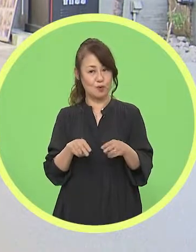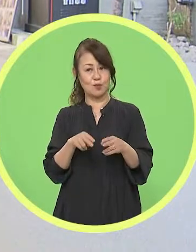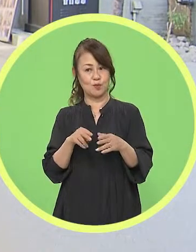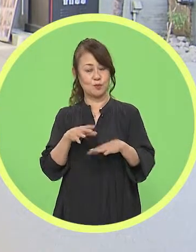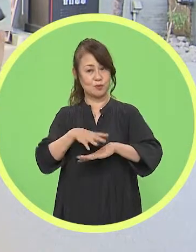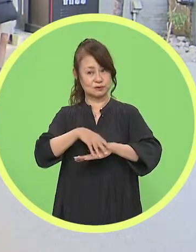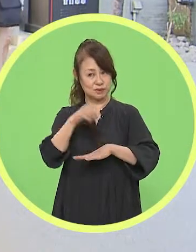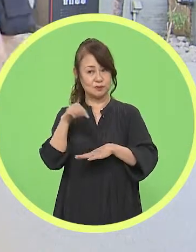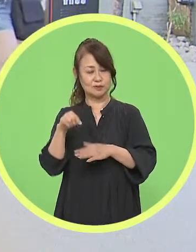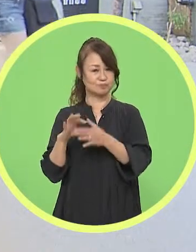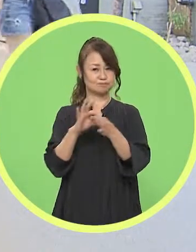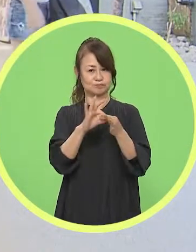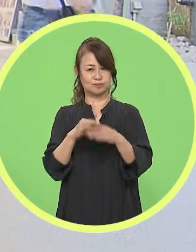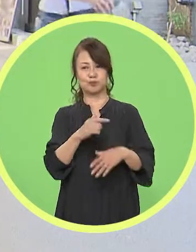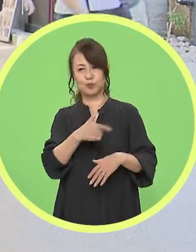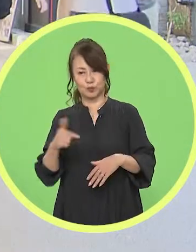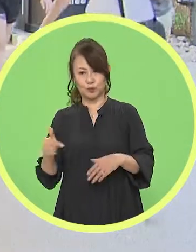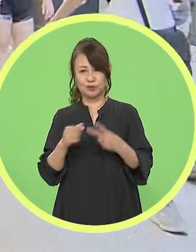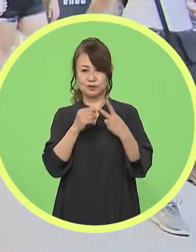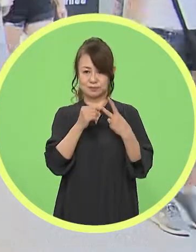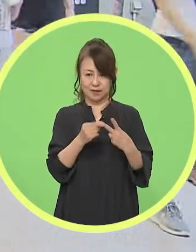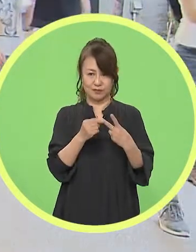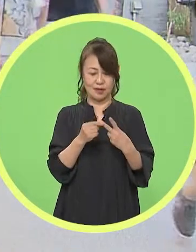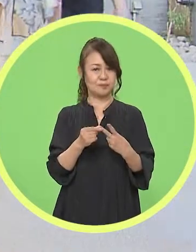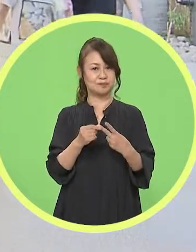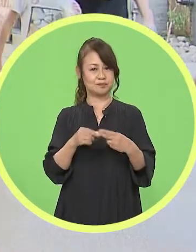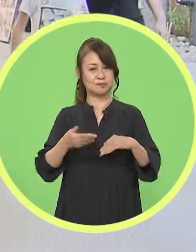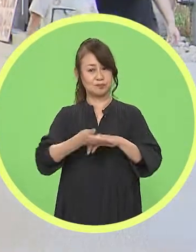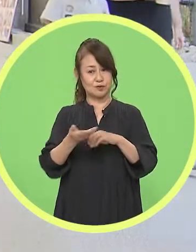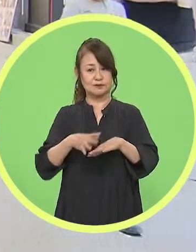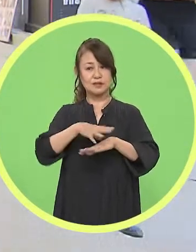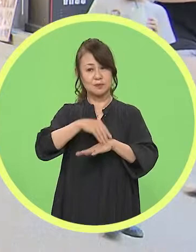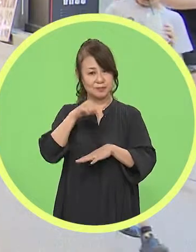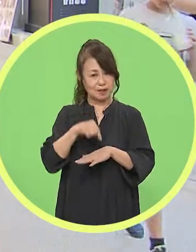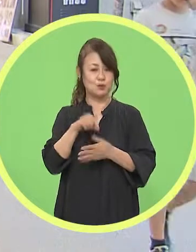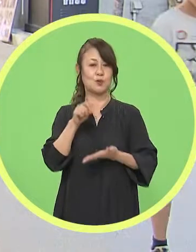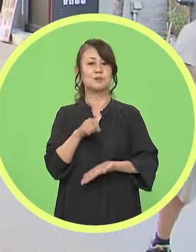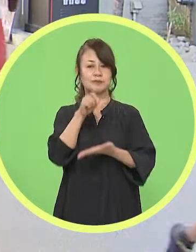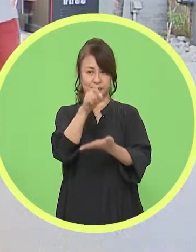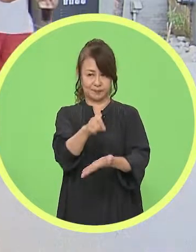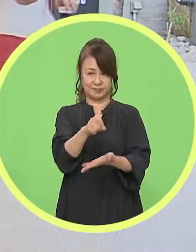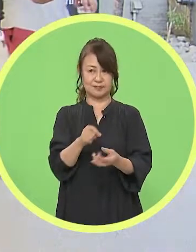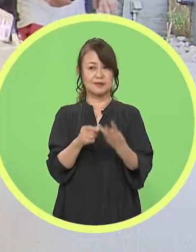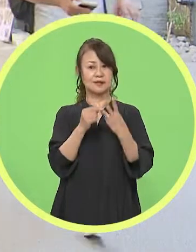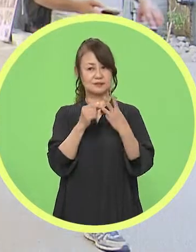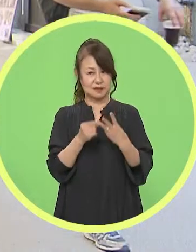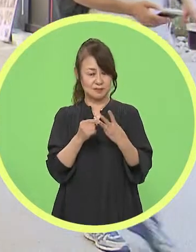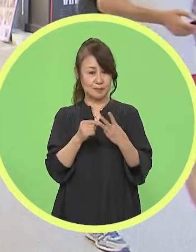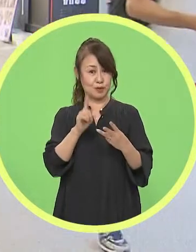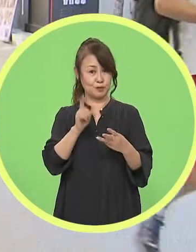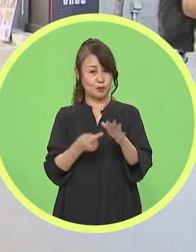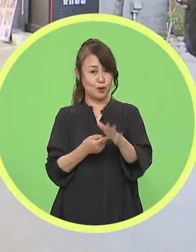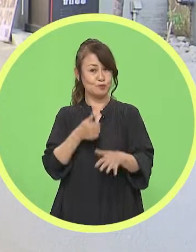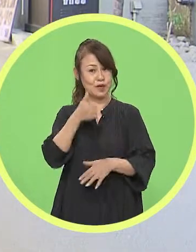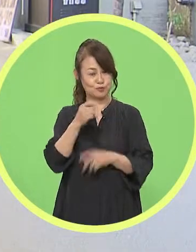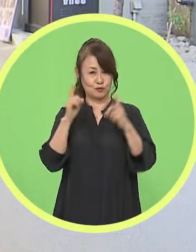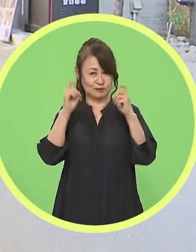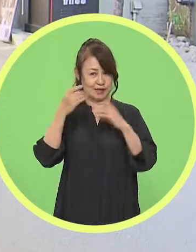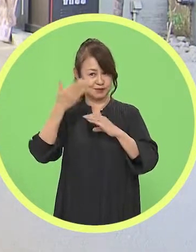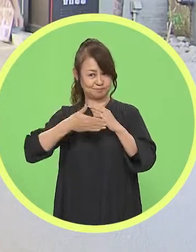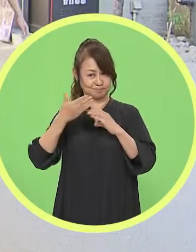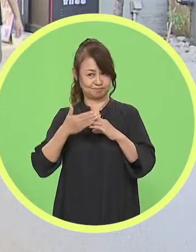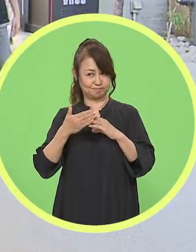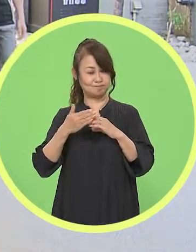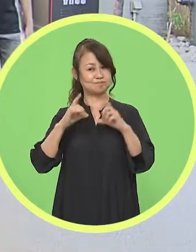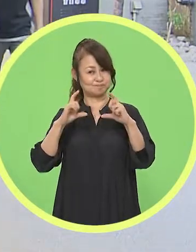ンミシェルのコラボグッズ、2番、モンサンミシェルのお土産、3番、はい、野々村